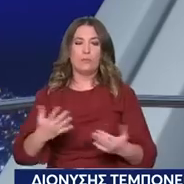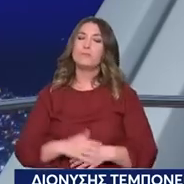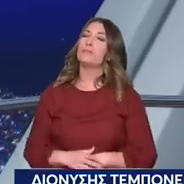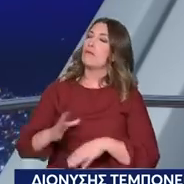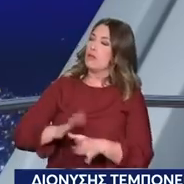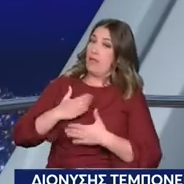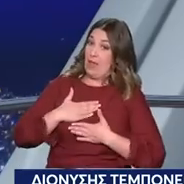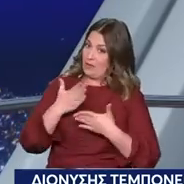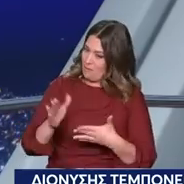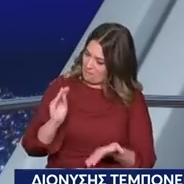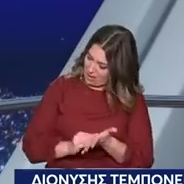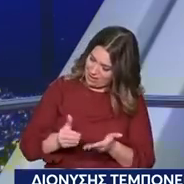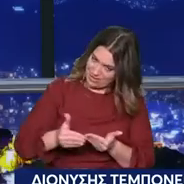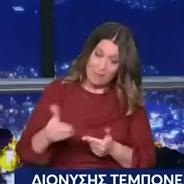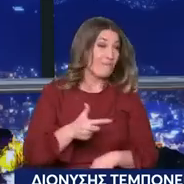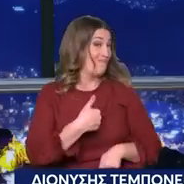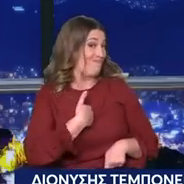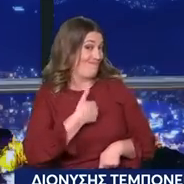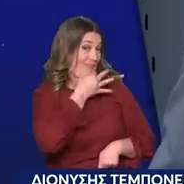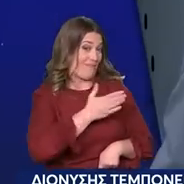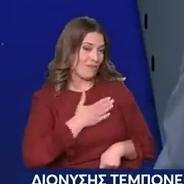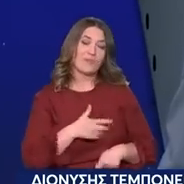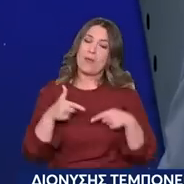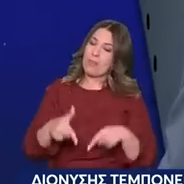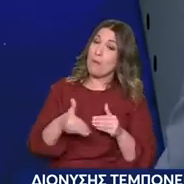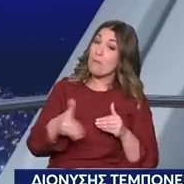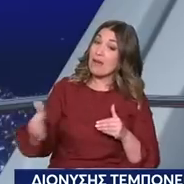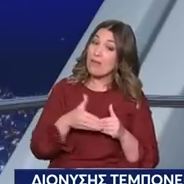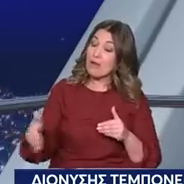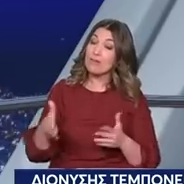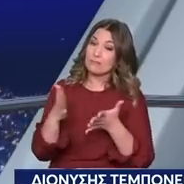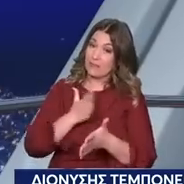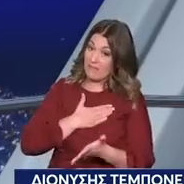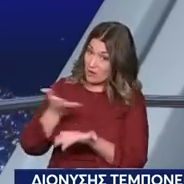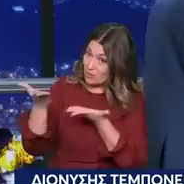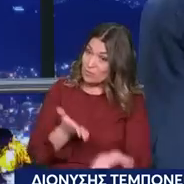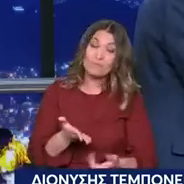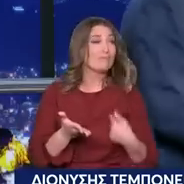Θα τα πούμε ξανά σύντομα. Χαρώ πολύ. Είναι και ο ρόλος σας τέτοιος και η περίοδος τέτοια. Σας ευχαριστώ πολύ και χάρηκα πάρα πολύ που τα είπαμε πραγματικά.